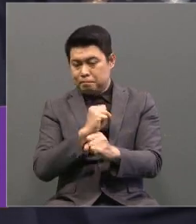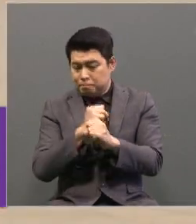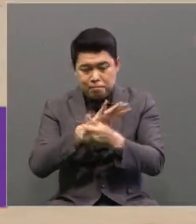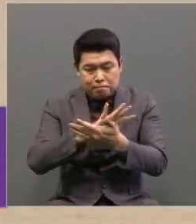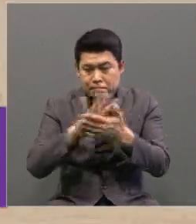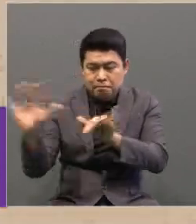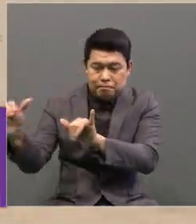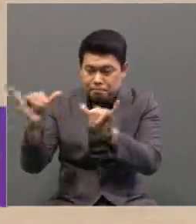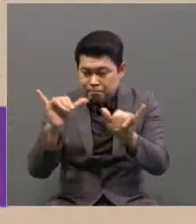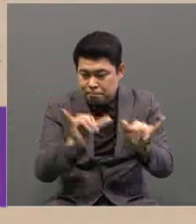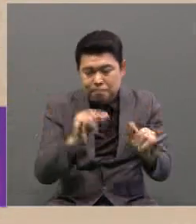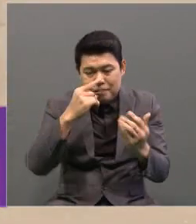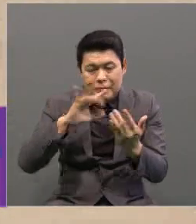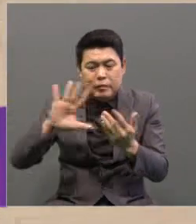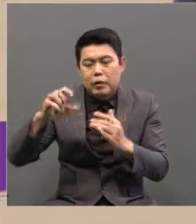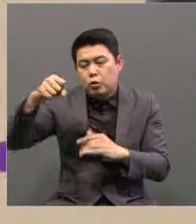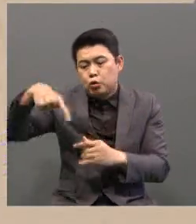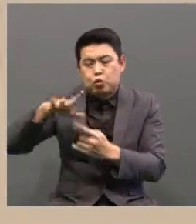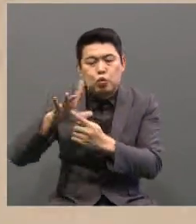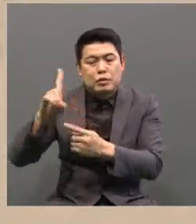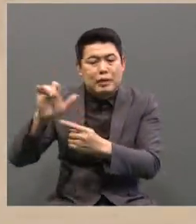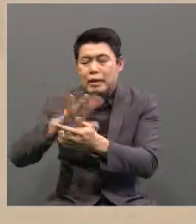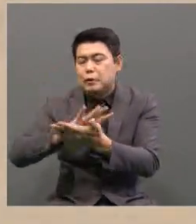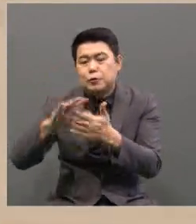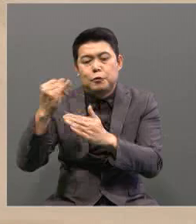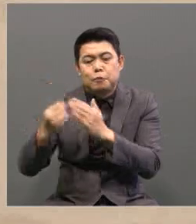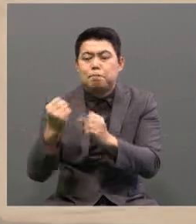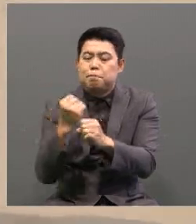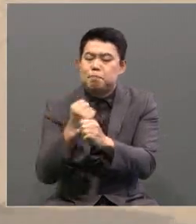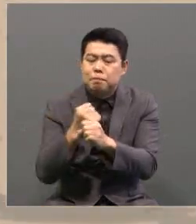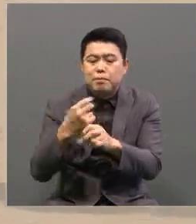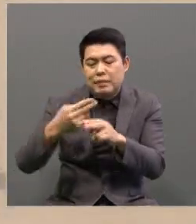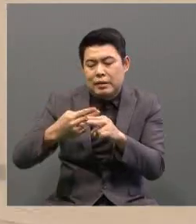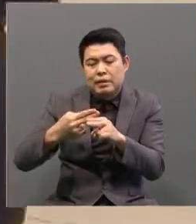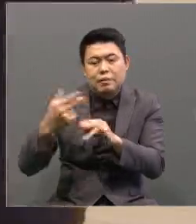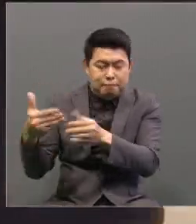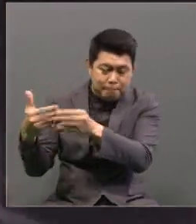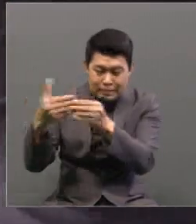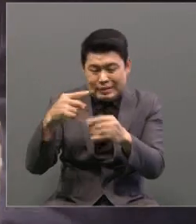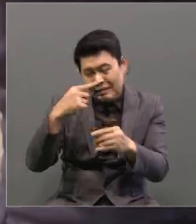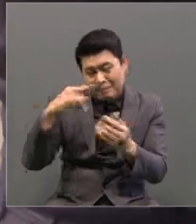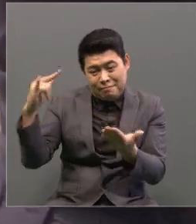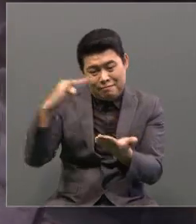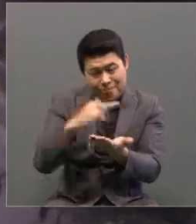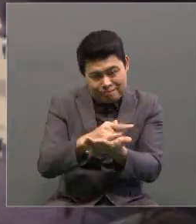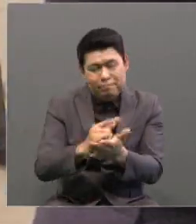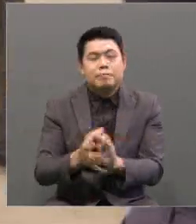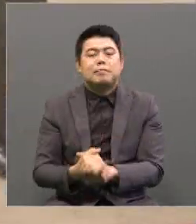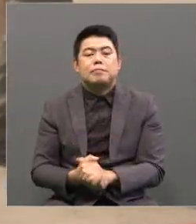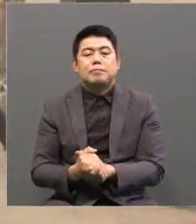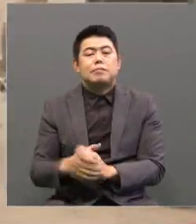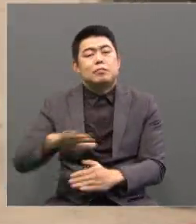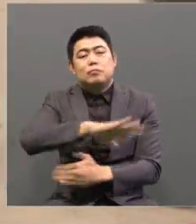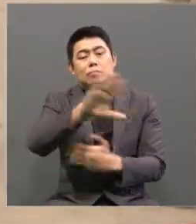การอพยพคนไทยจากสาธารณรัฐซูดานหรือปฏิบัติการที่ชื่อว่านภารักไทยสำหรับปฏิบัติการทั้งหมด